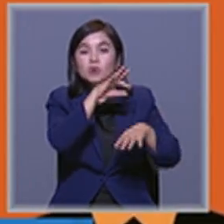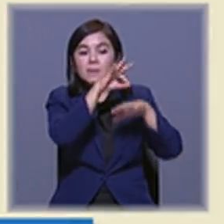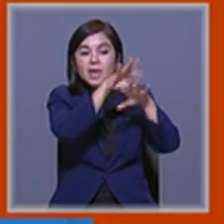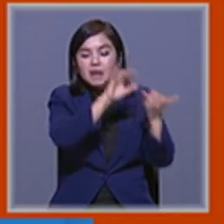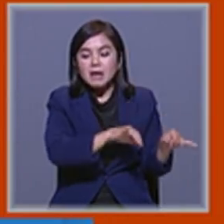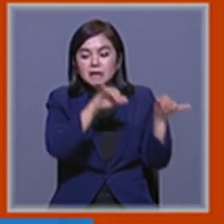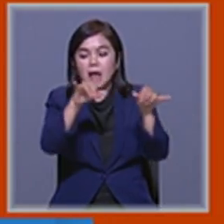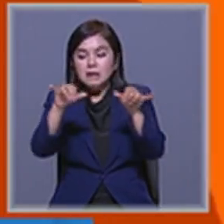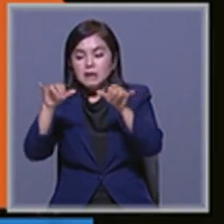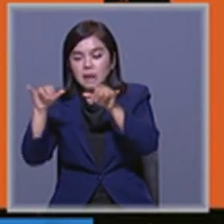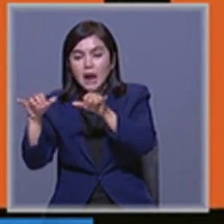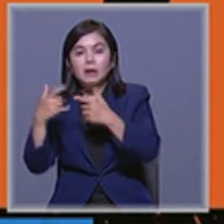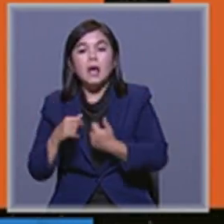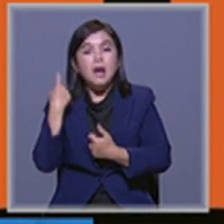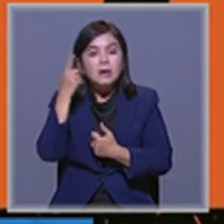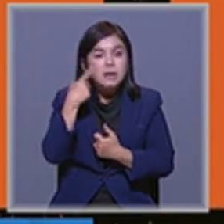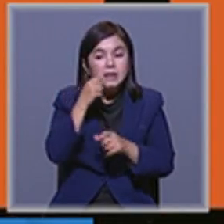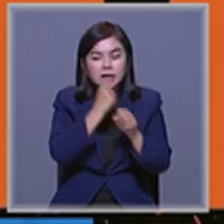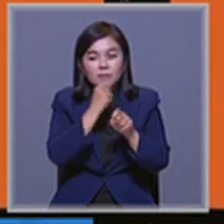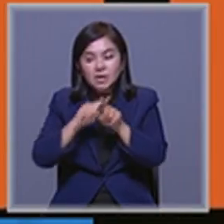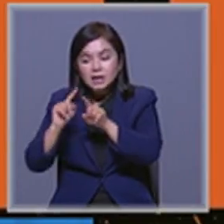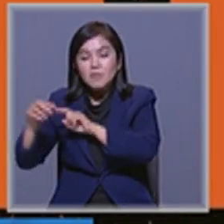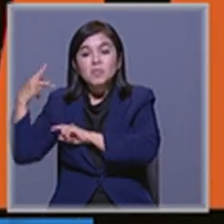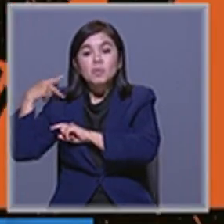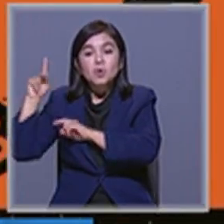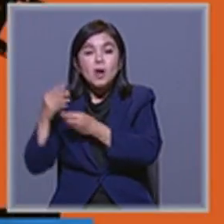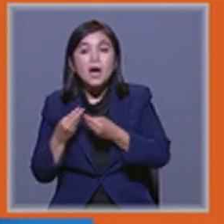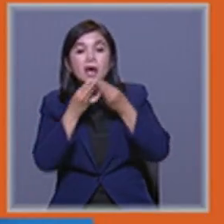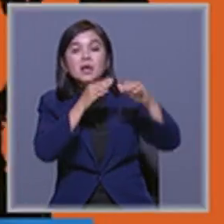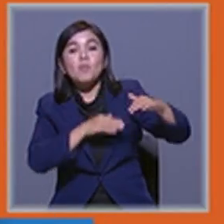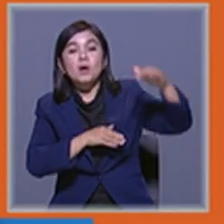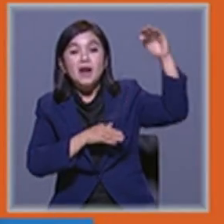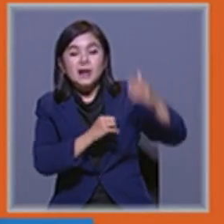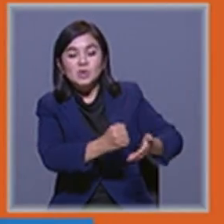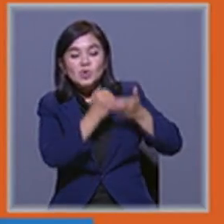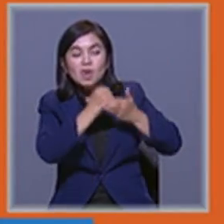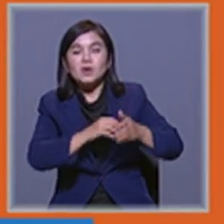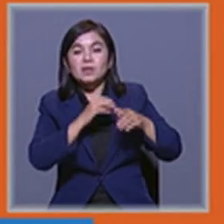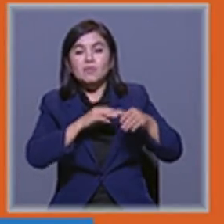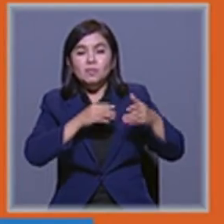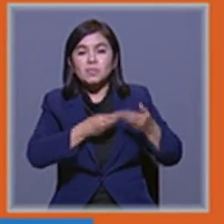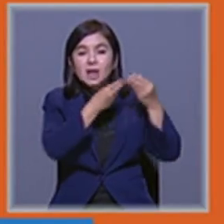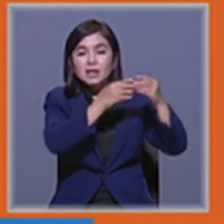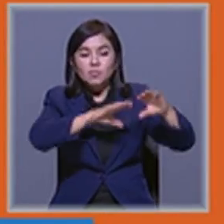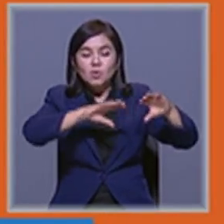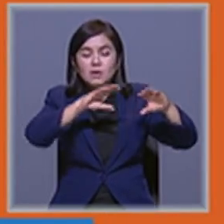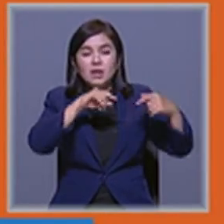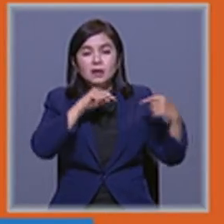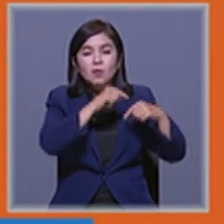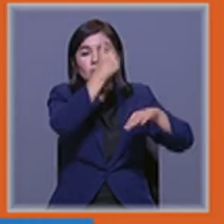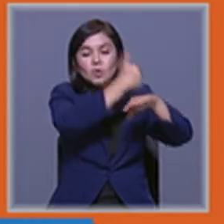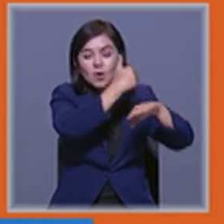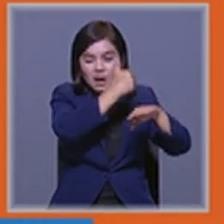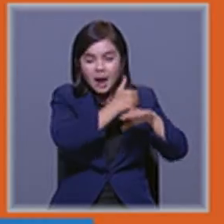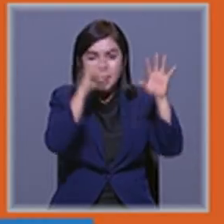กย้ายคนที่ทำสิ่งเหล่านี้ให้กับนายได้กลายเป็นสัญลักษณ์ของคนที่เป็นกระเป๋าเงินนะ ครับ เป็นค